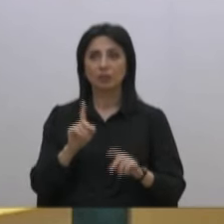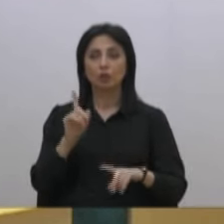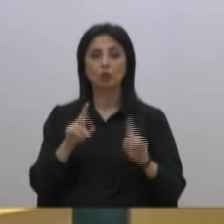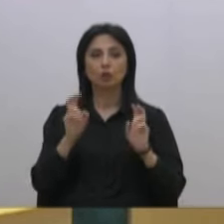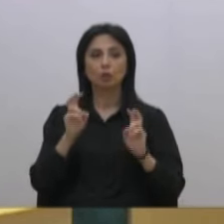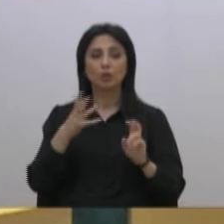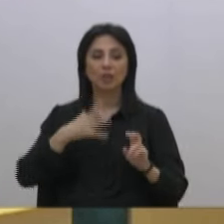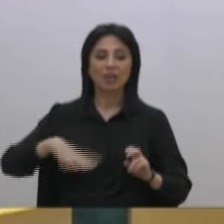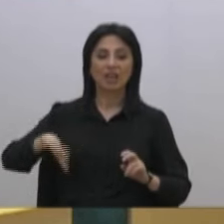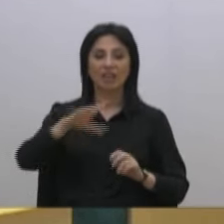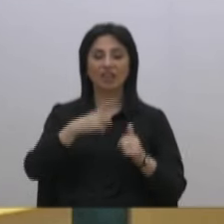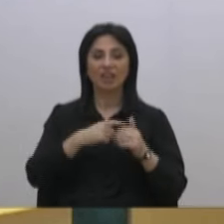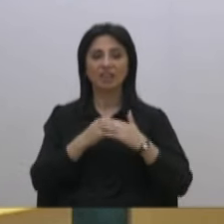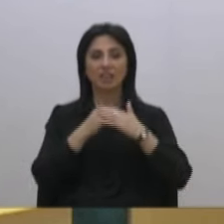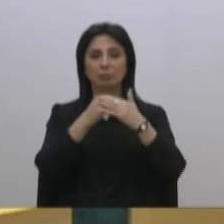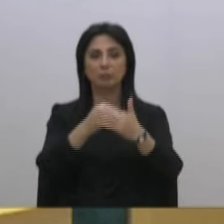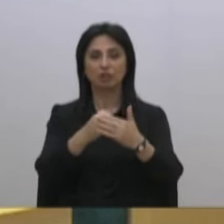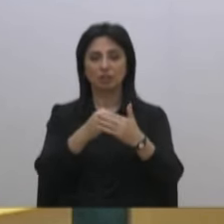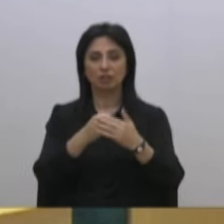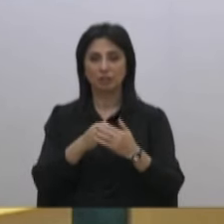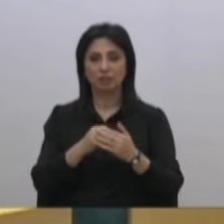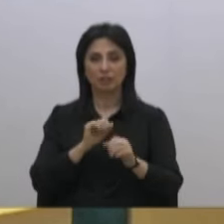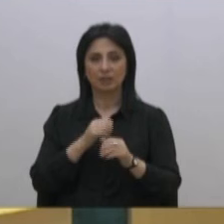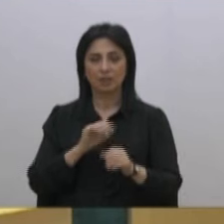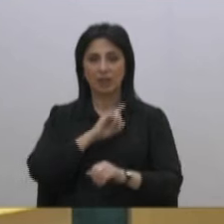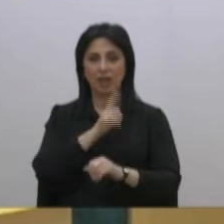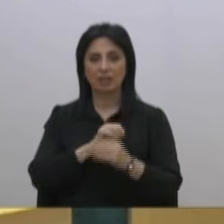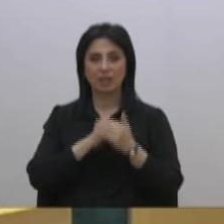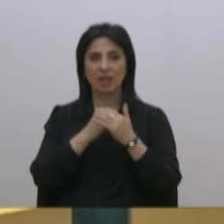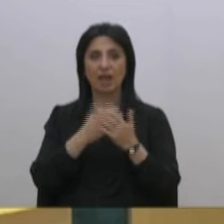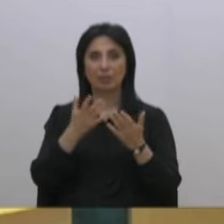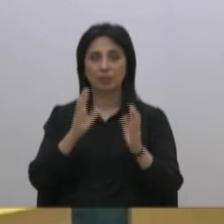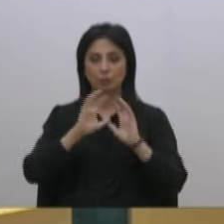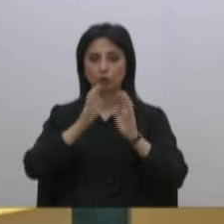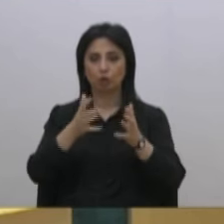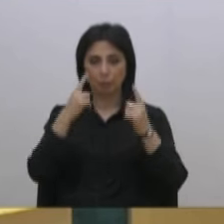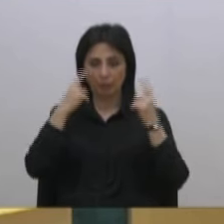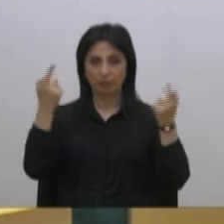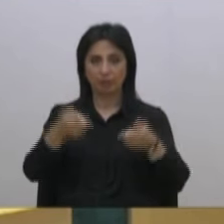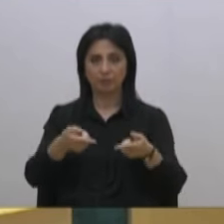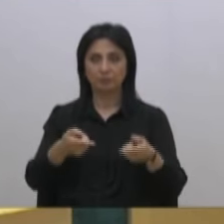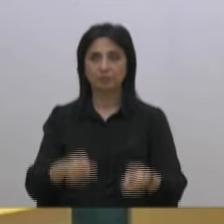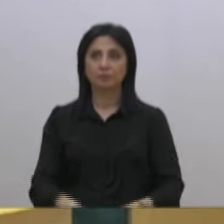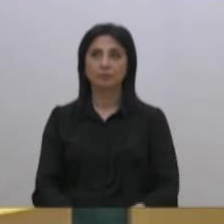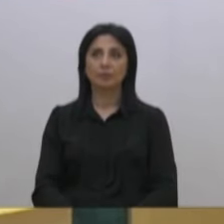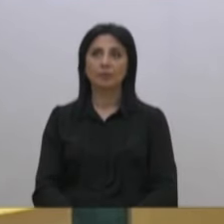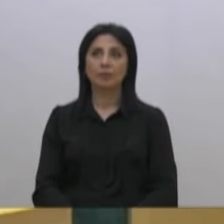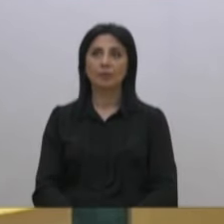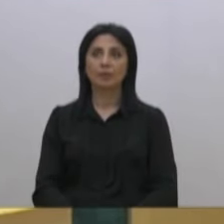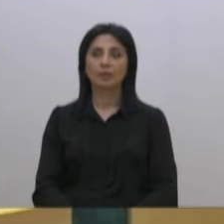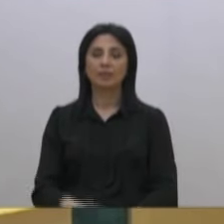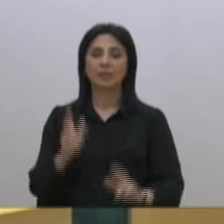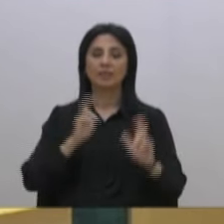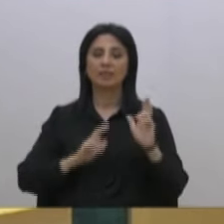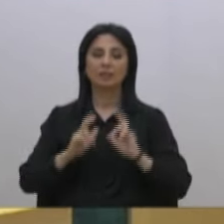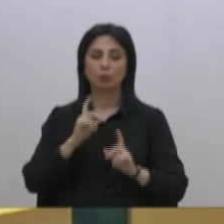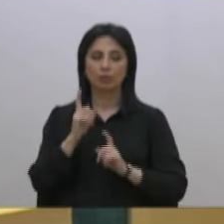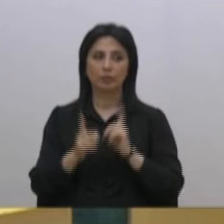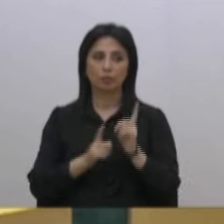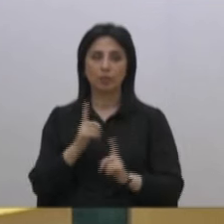ზოგადად ქვეყნის იმიჯის თვისებრივად გაძლიერებას მთელი მსოფლიოს მასშტაბით. საუნივერსიტეტო